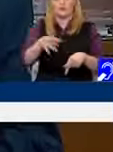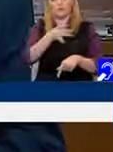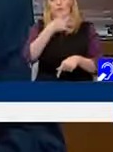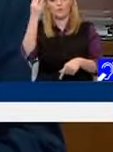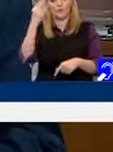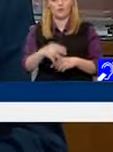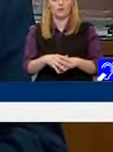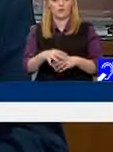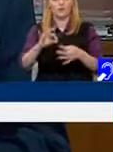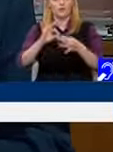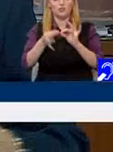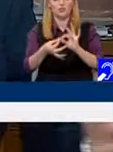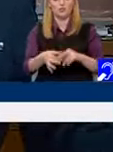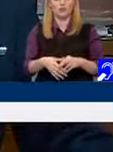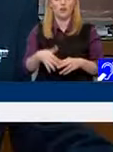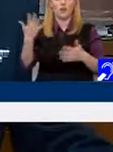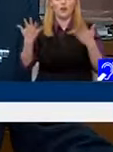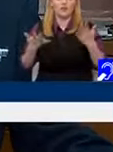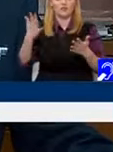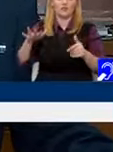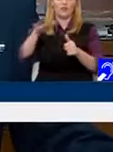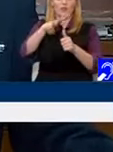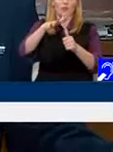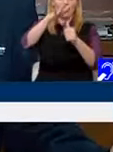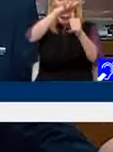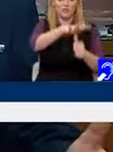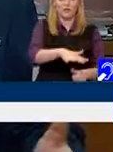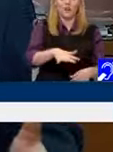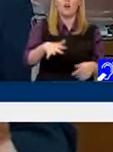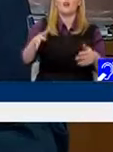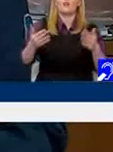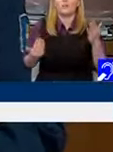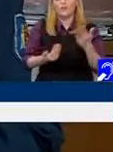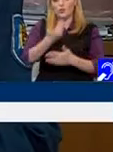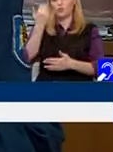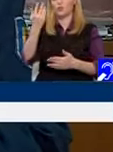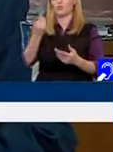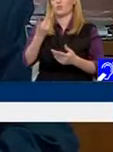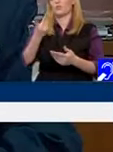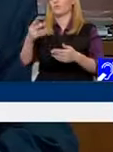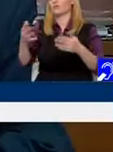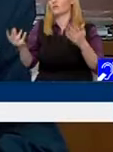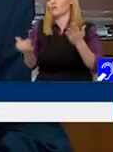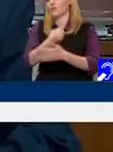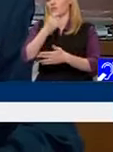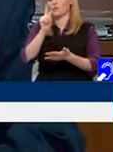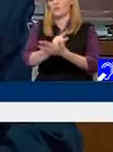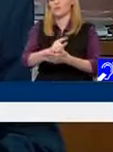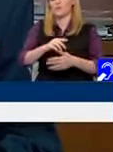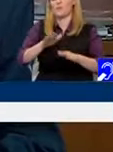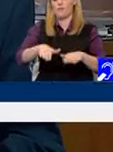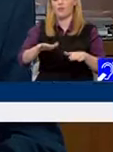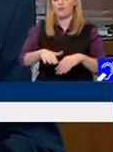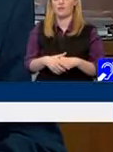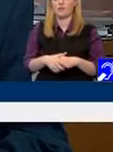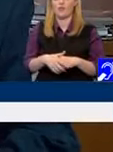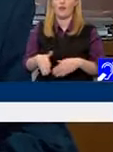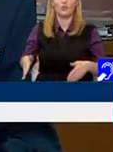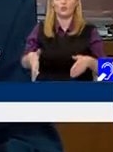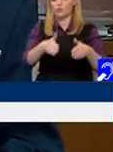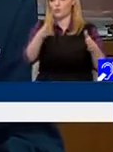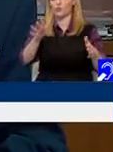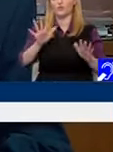Moldova. Dacă elicopterul ar ateriza la o distanță mai mare, iar pe urmă iarăși trebuie să fie preluat de către automobil, trebuie să recunoaștem că și drumurile poate